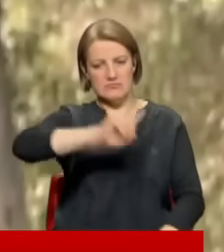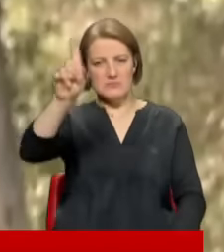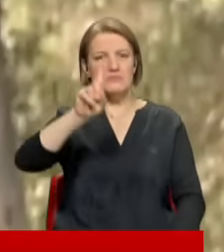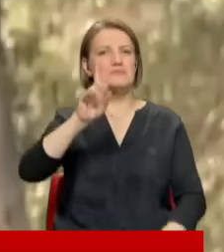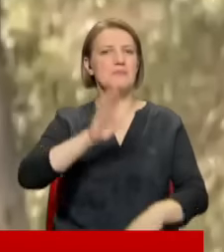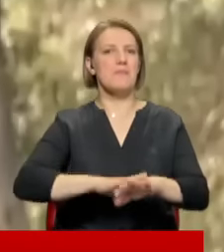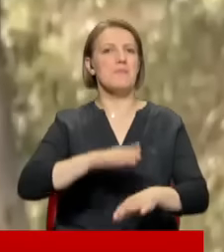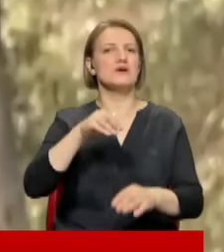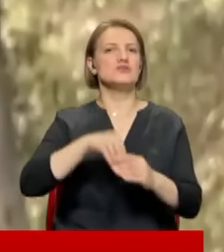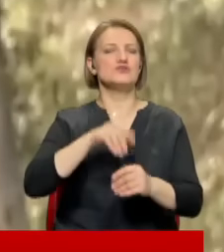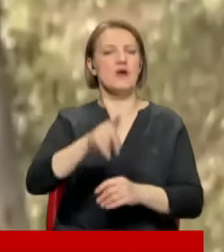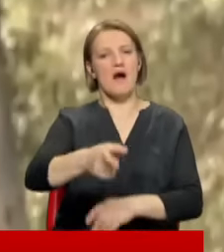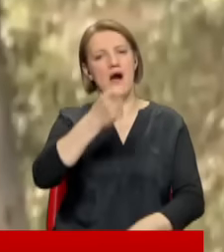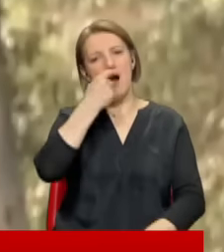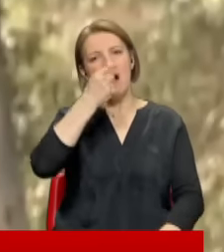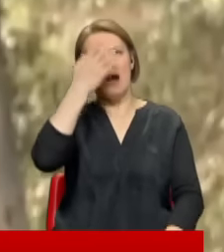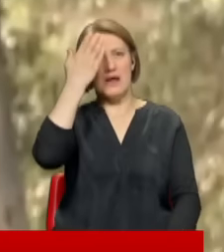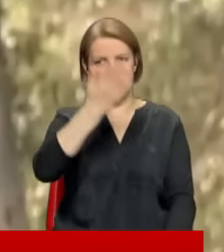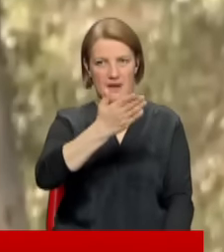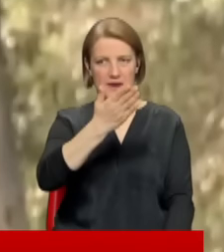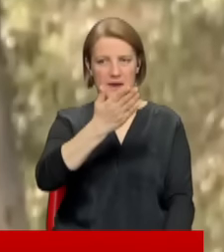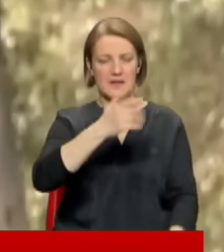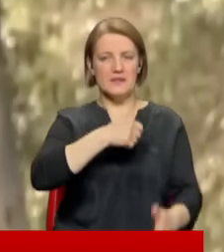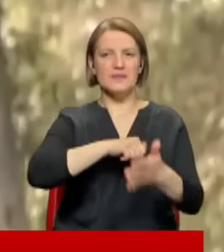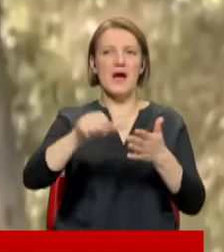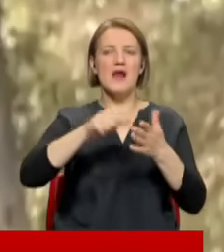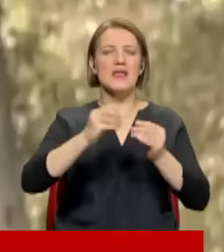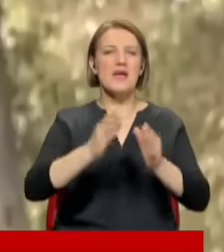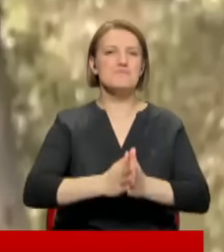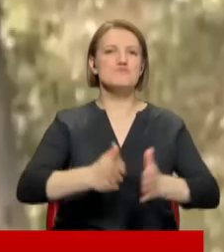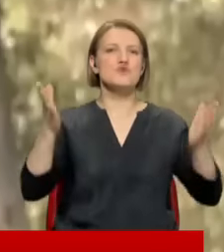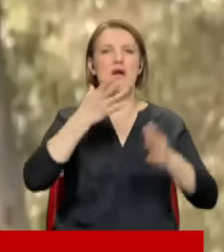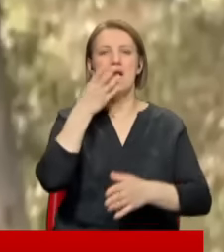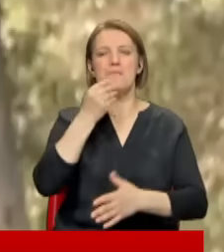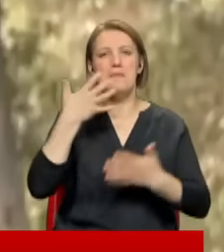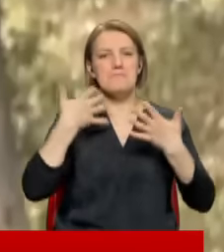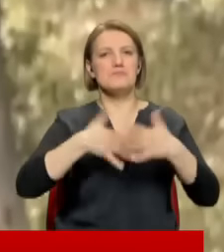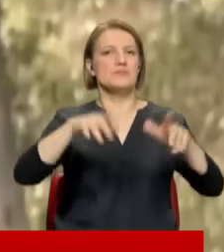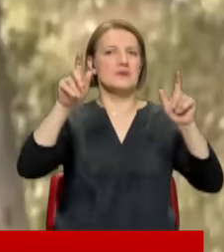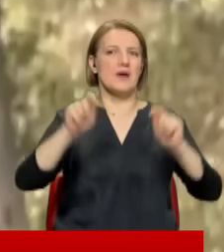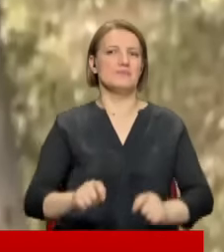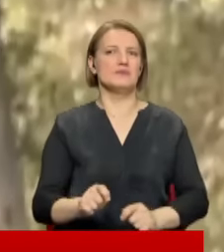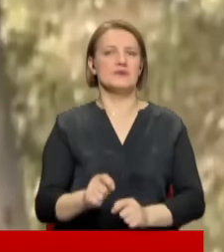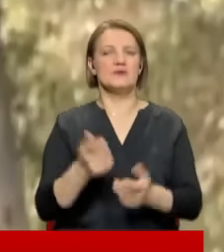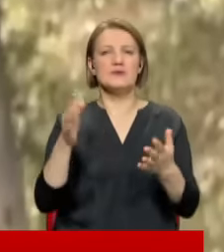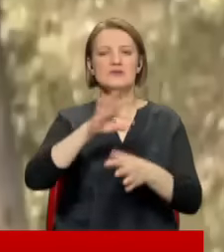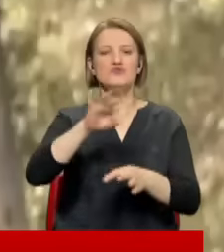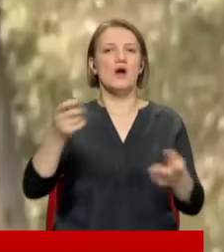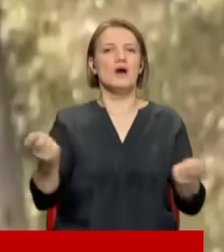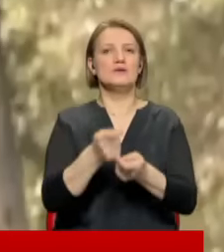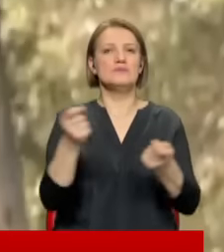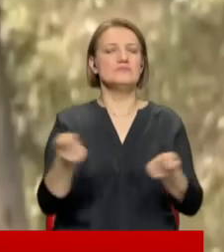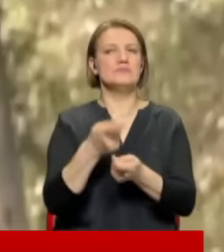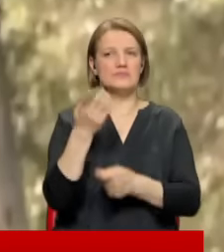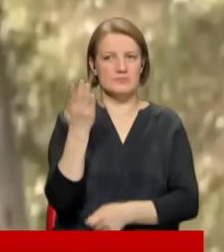etmek için Ankara'da tarihin en büyük emekli mitingini yaptık. Çay